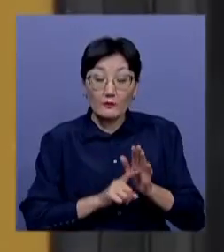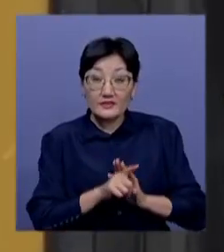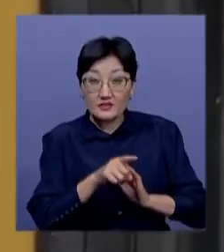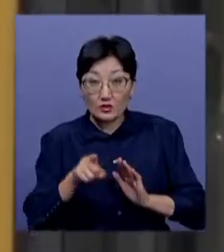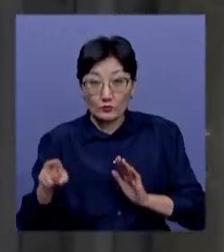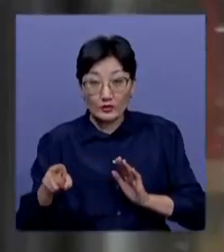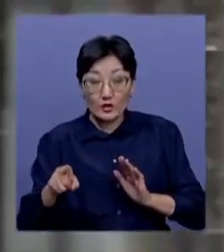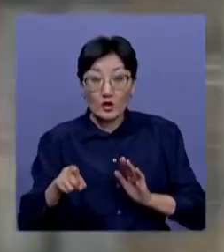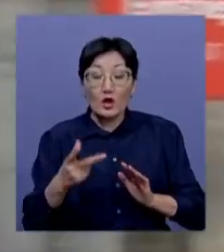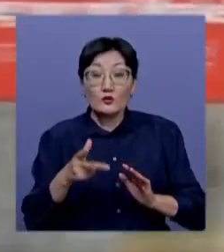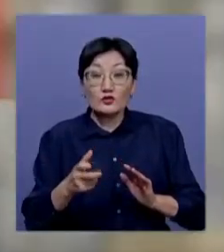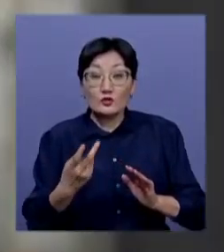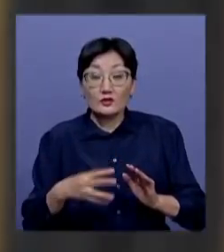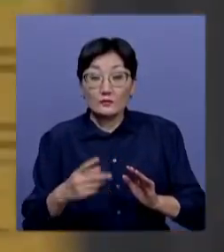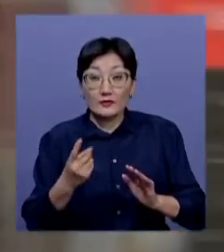басталғалы